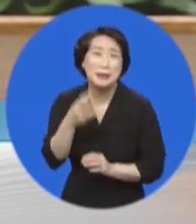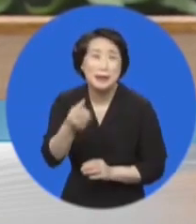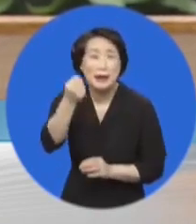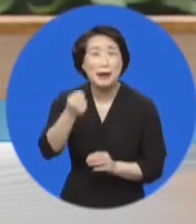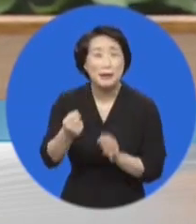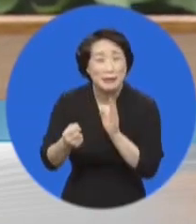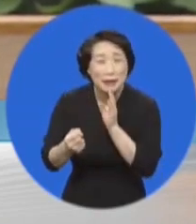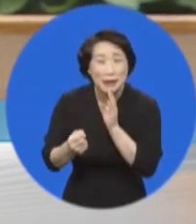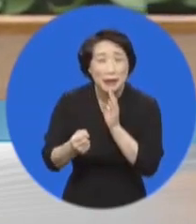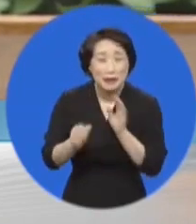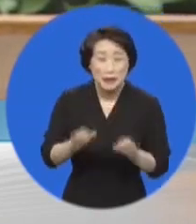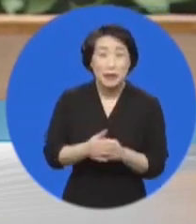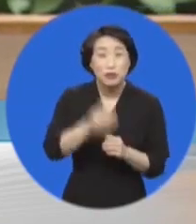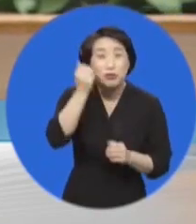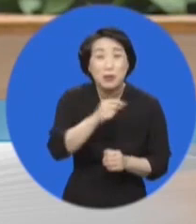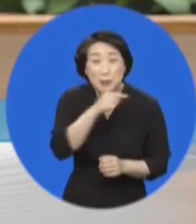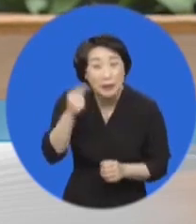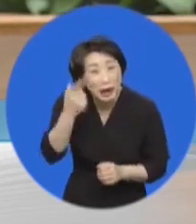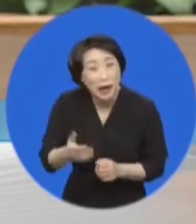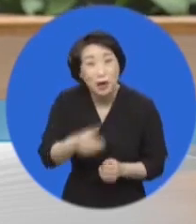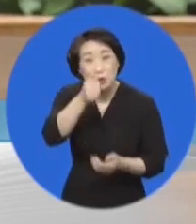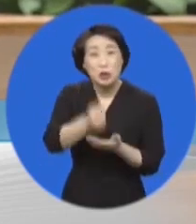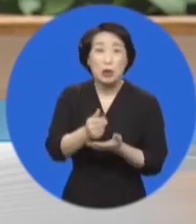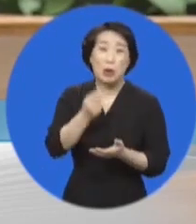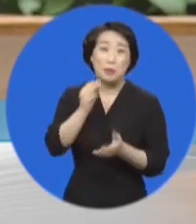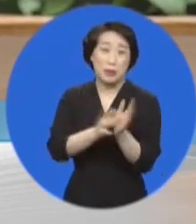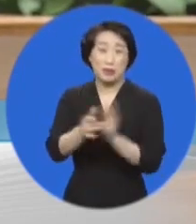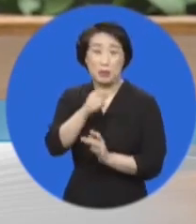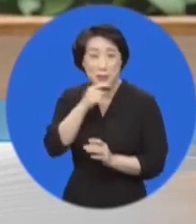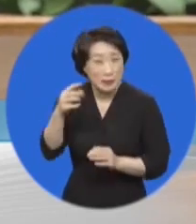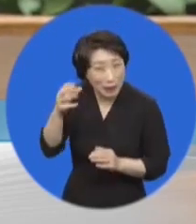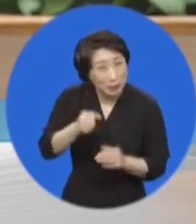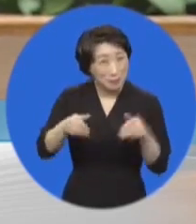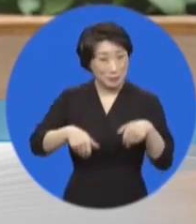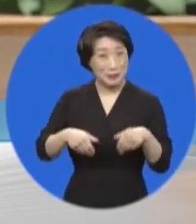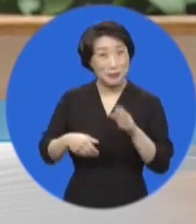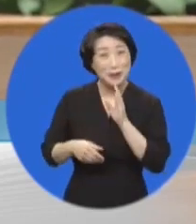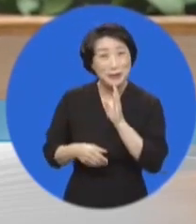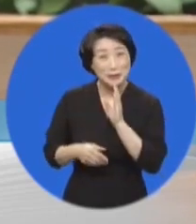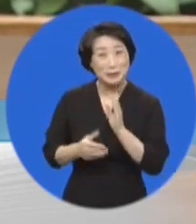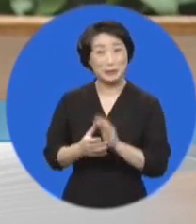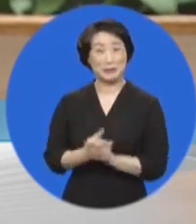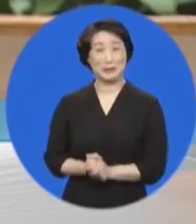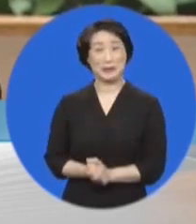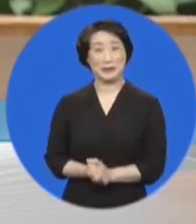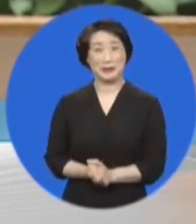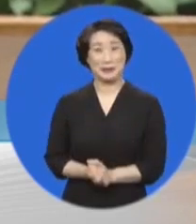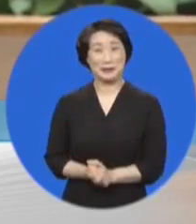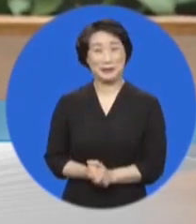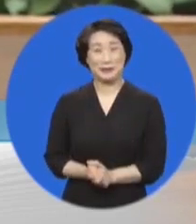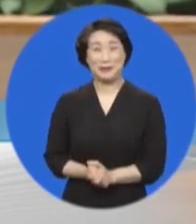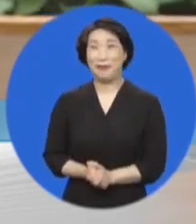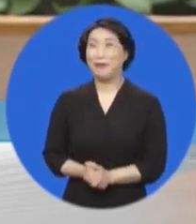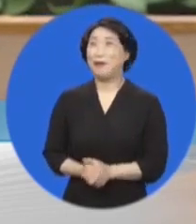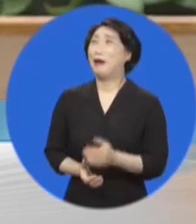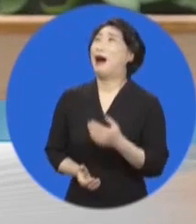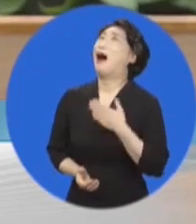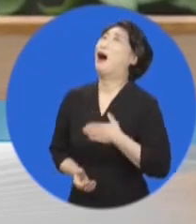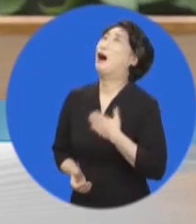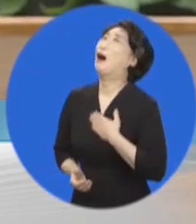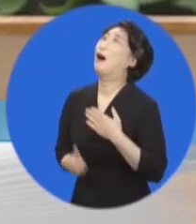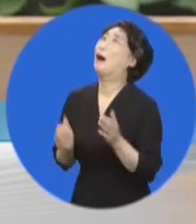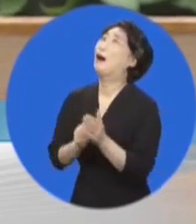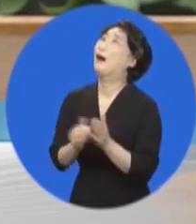누구 피? 죄 없는 예수 피. 예수 피. 아, 나도 알아,